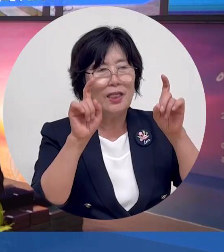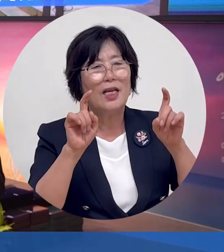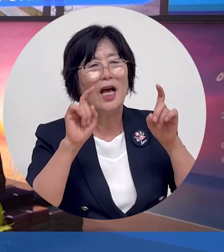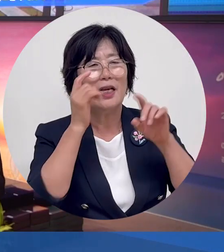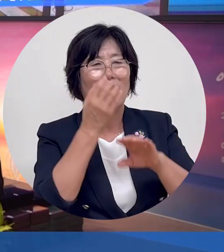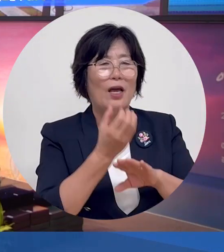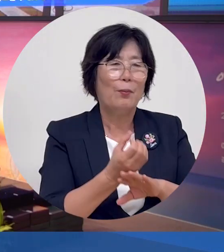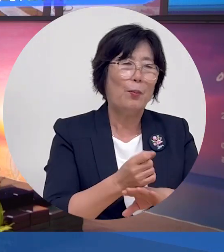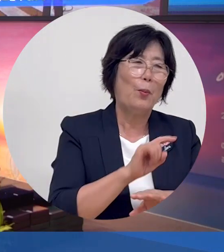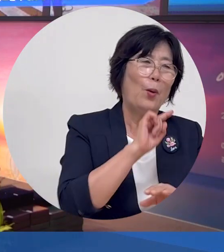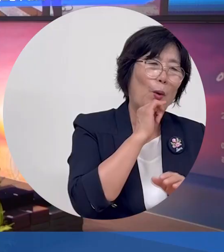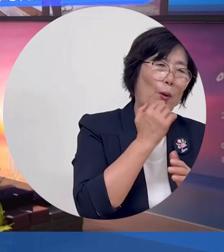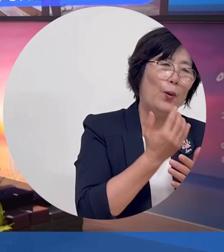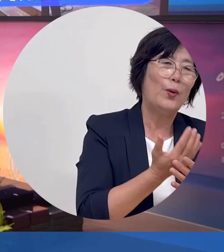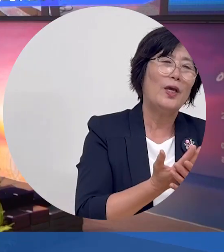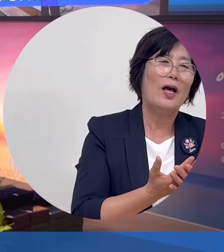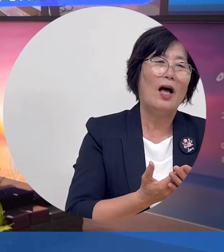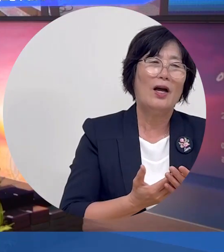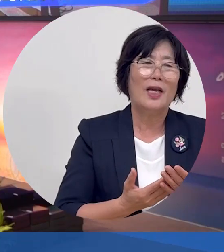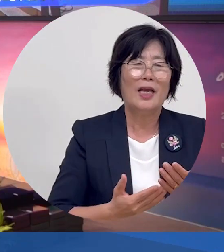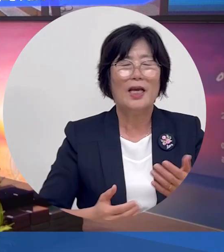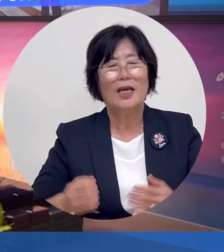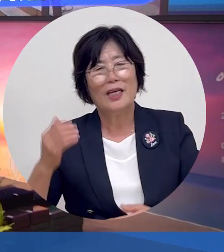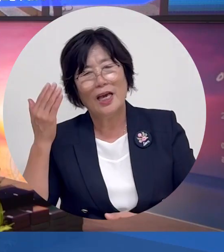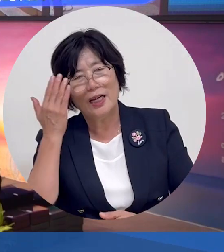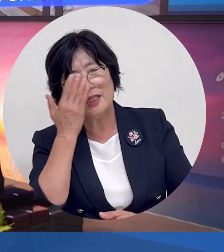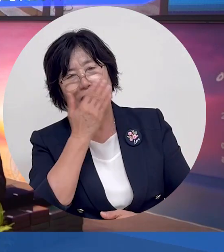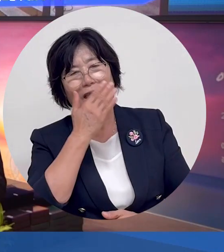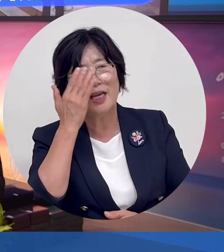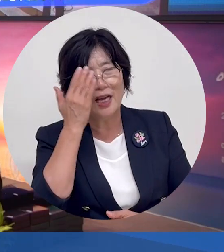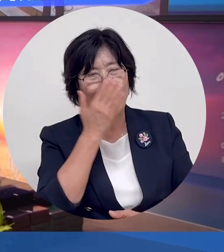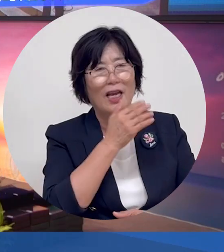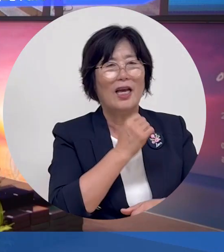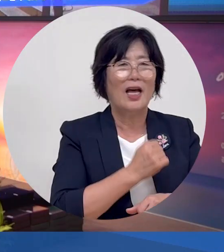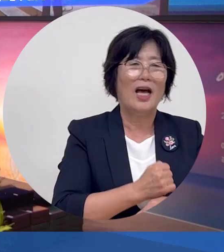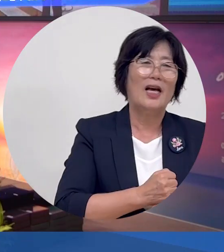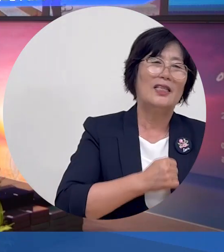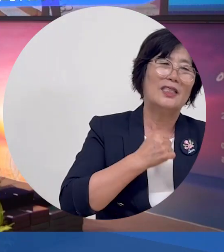어린 양의 보혈이 깨끗게